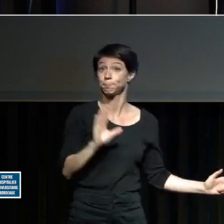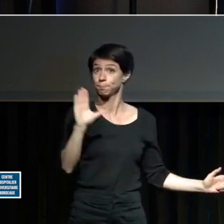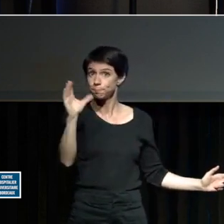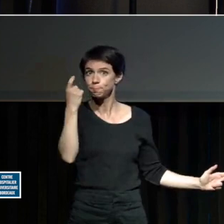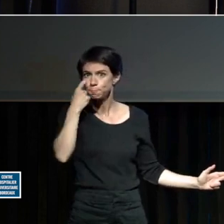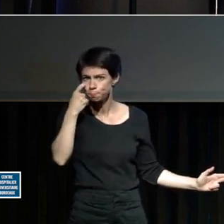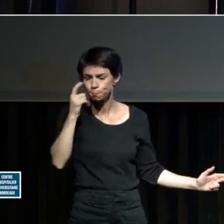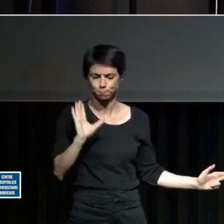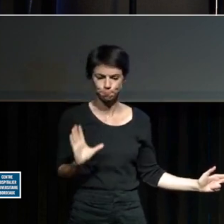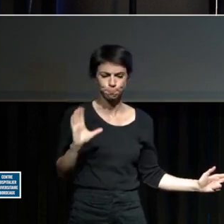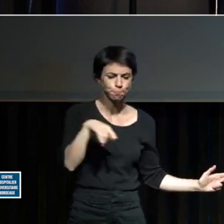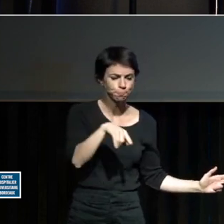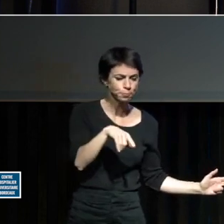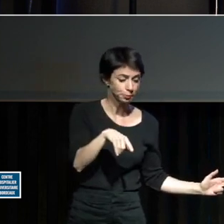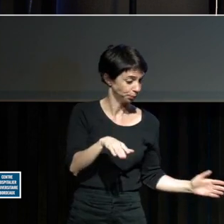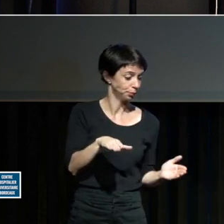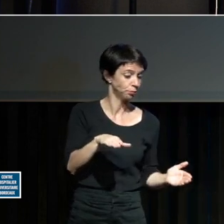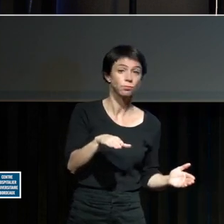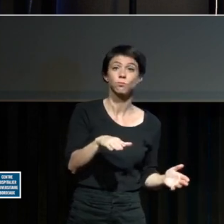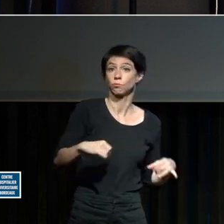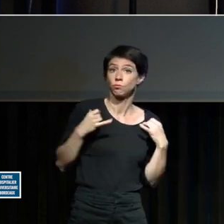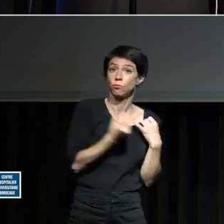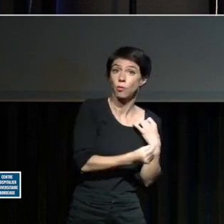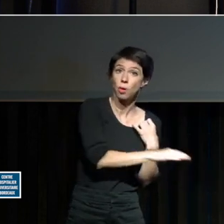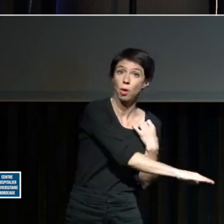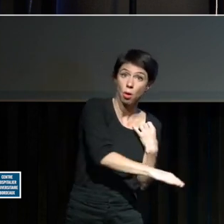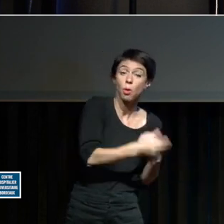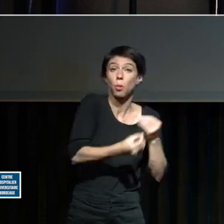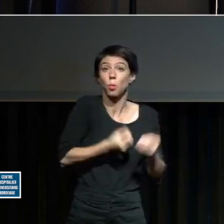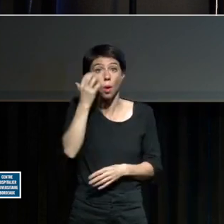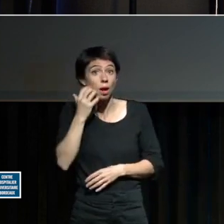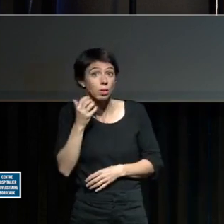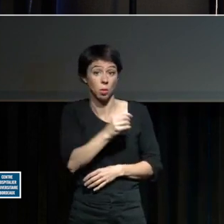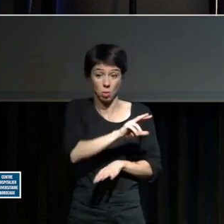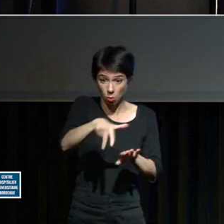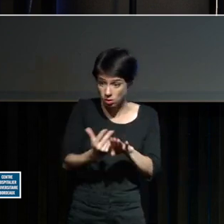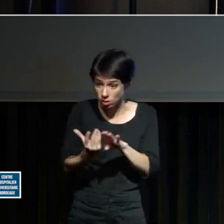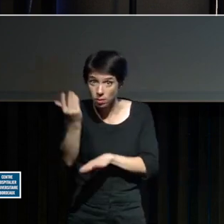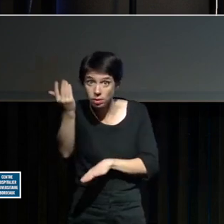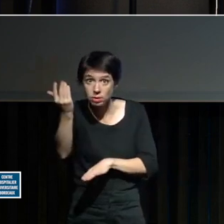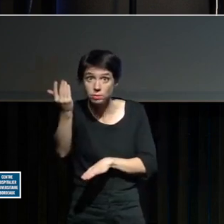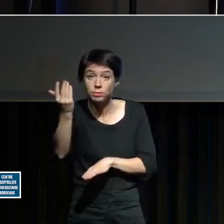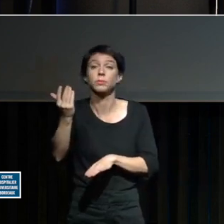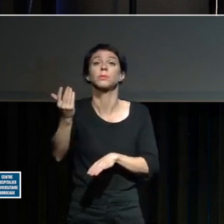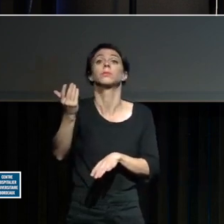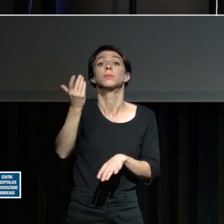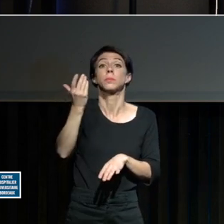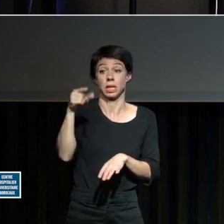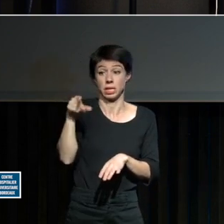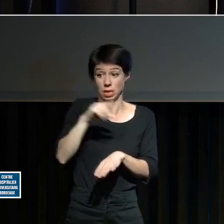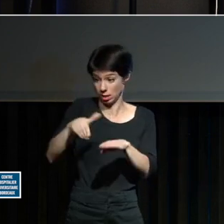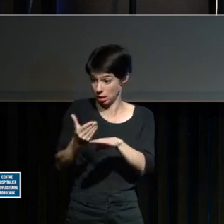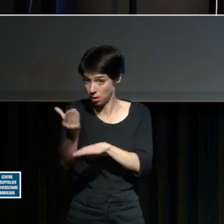des jeunes enfants ou des adolescents qui vont passer plus de 3 heures par jour sur ce type d'écran